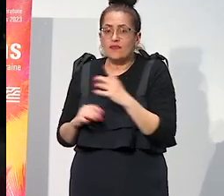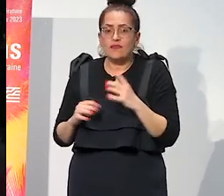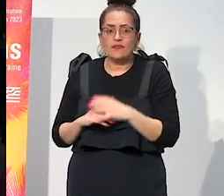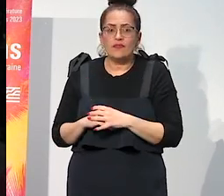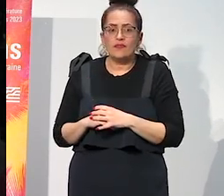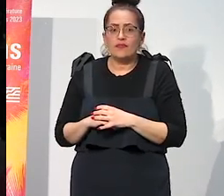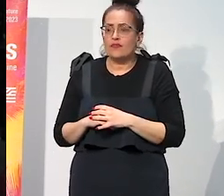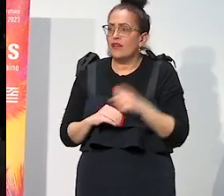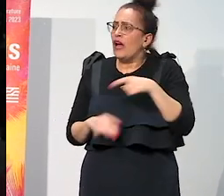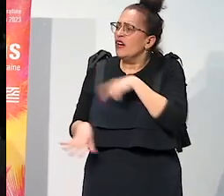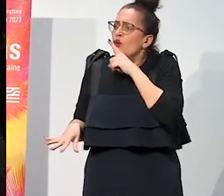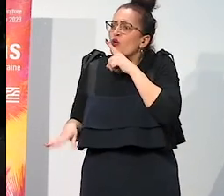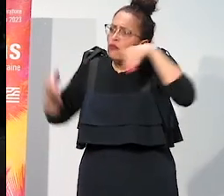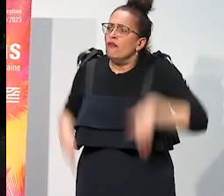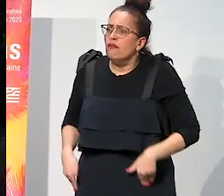pardon ?